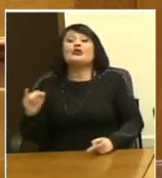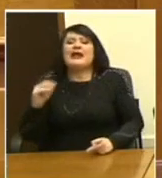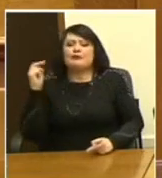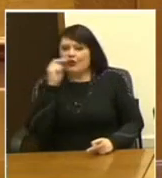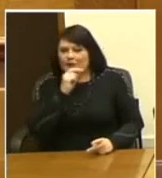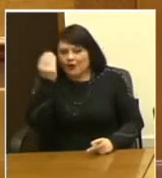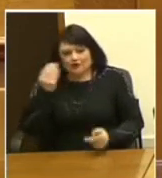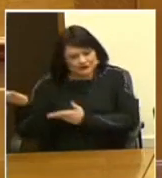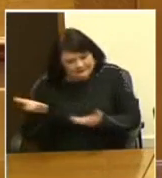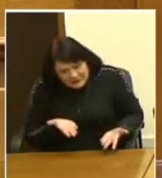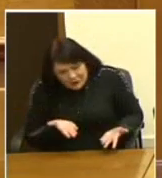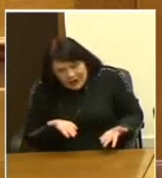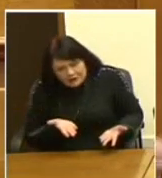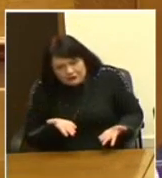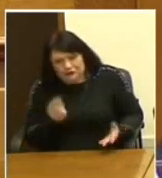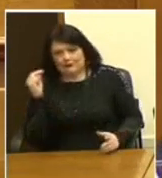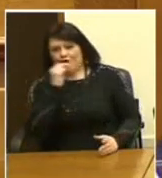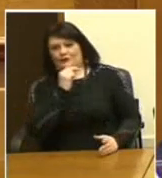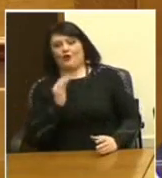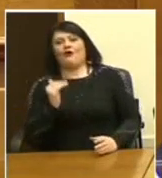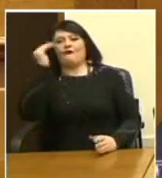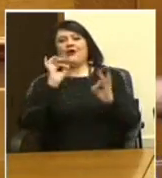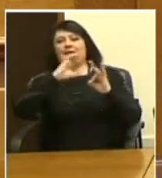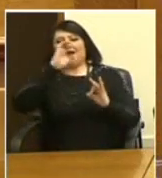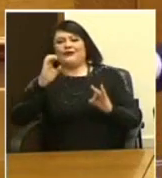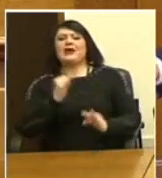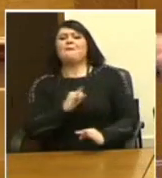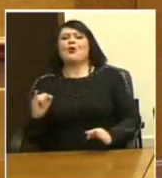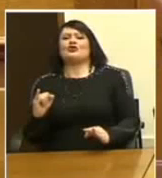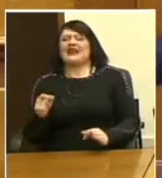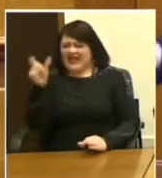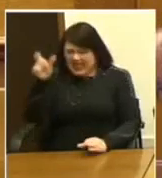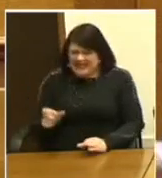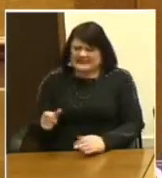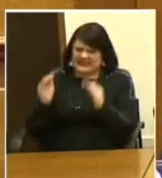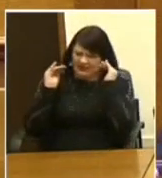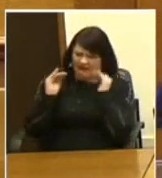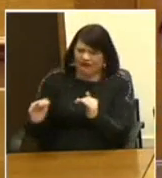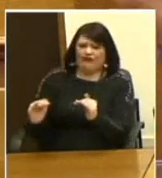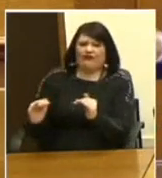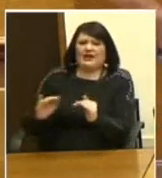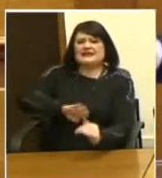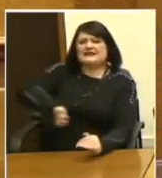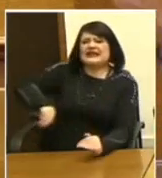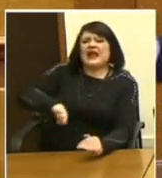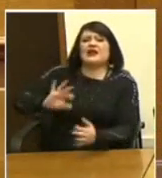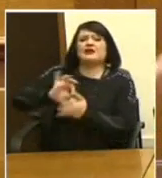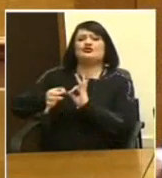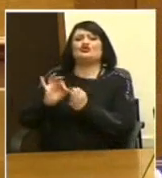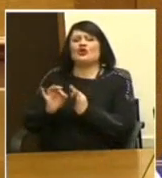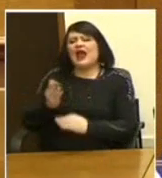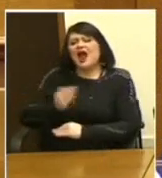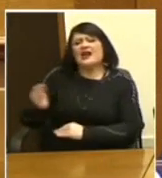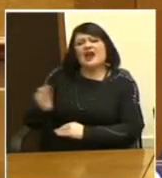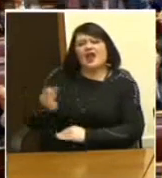να καλωσορίσετε τον πρωθυπουργό της Βόρειας Μακεδονίας. Θα μείνετε στο περιθώριο της ιστορίας μαζί με αυτούς τους ακραίους